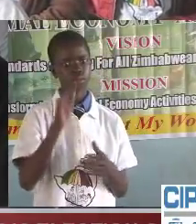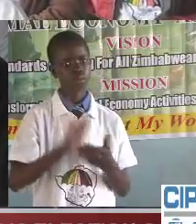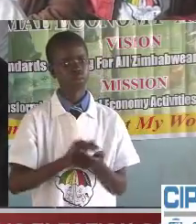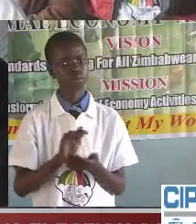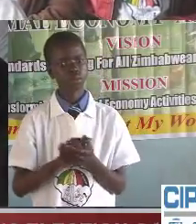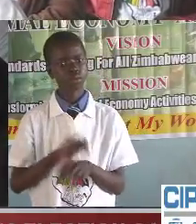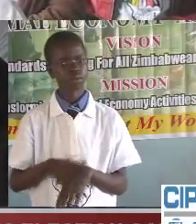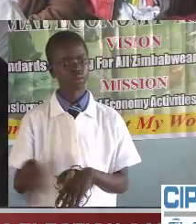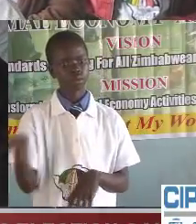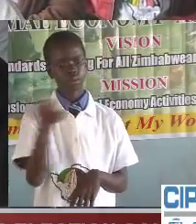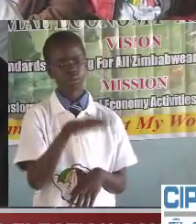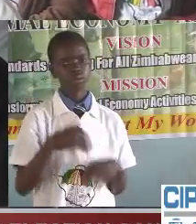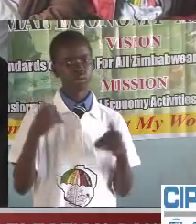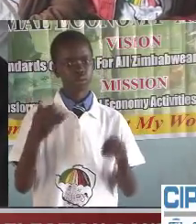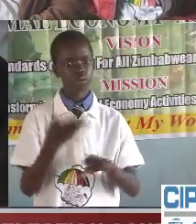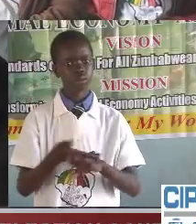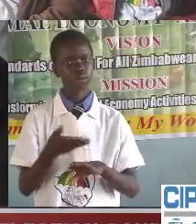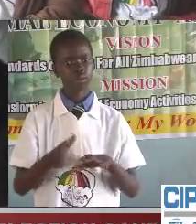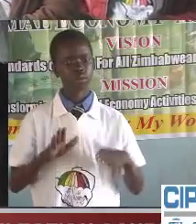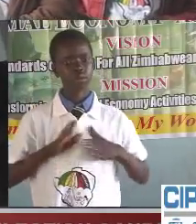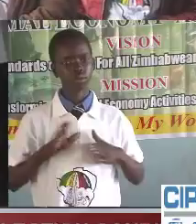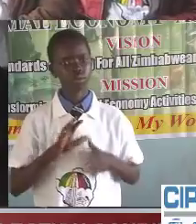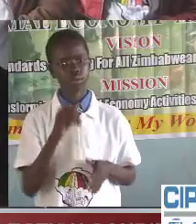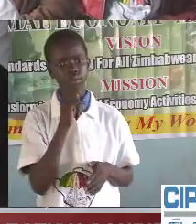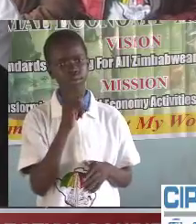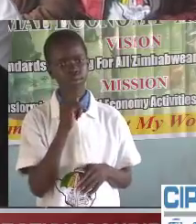Makadini vabereki